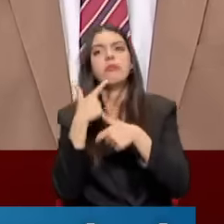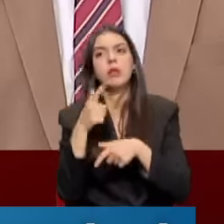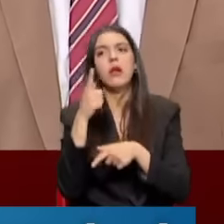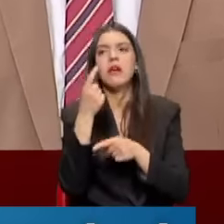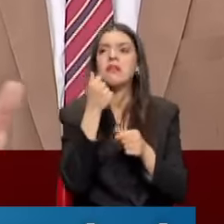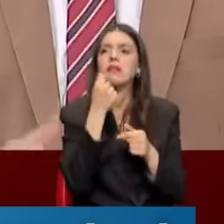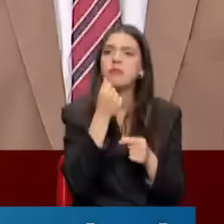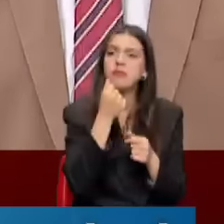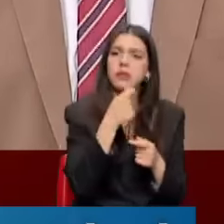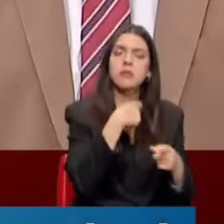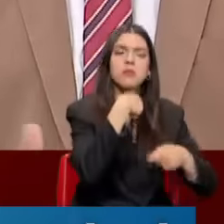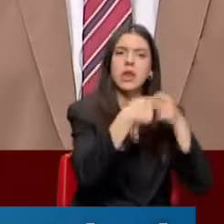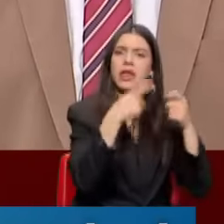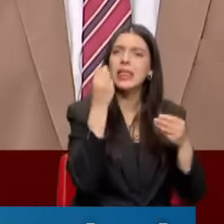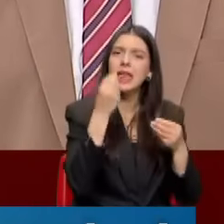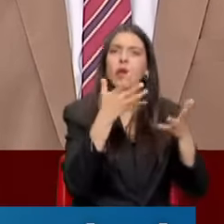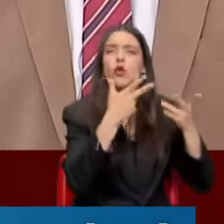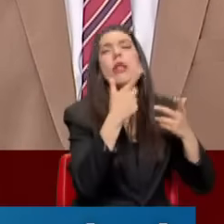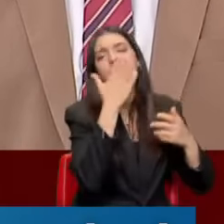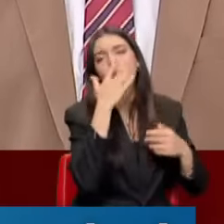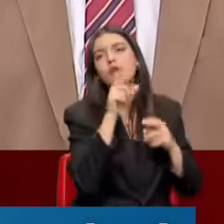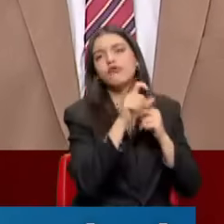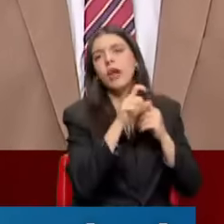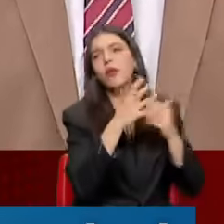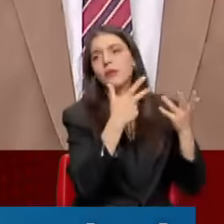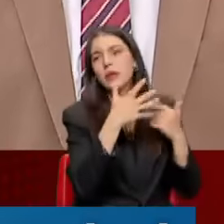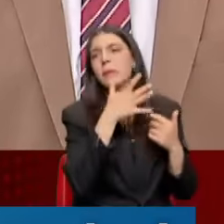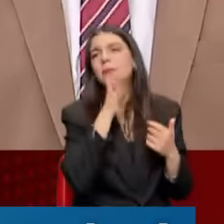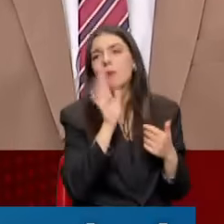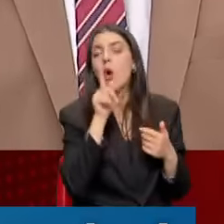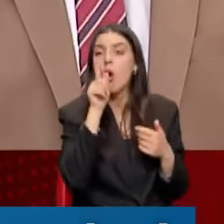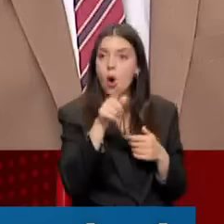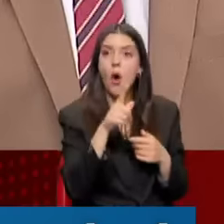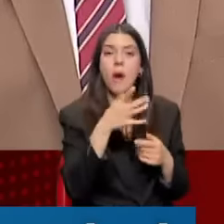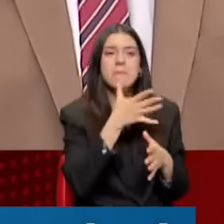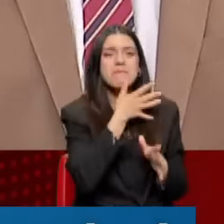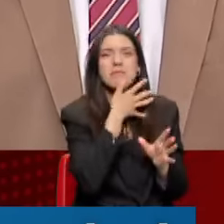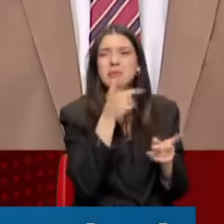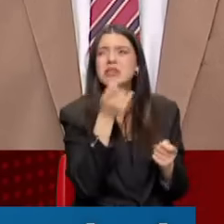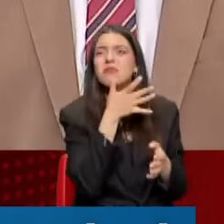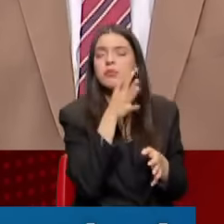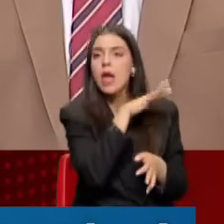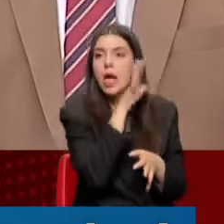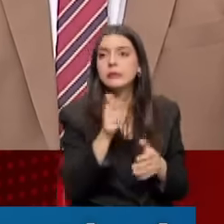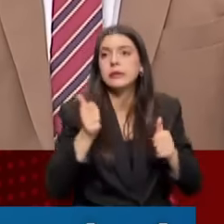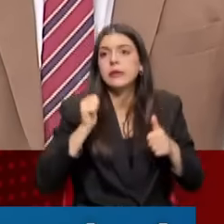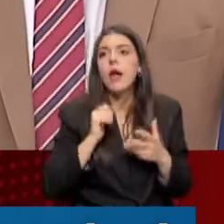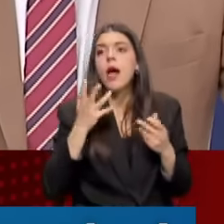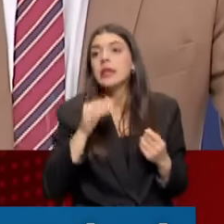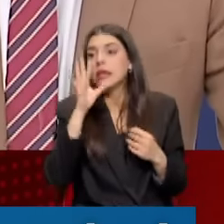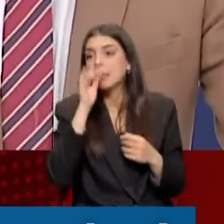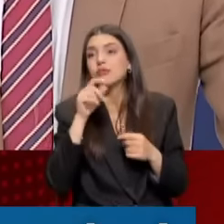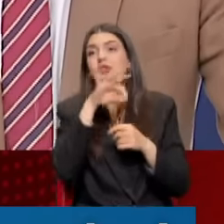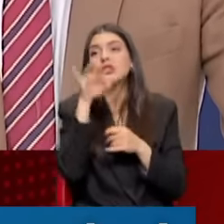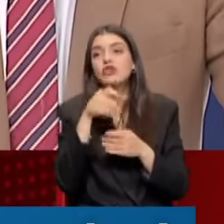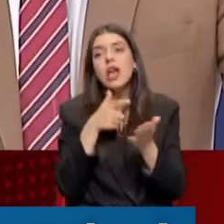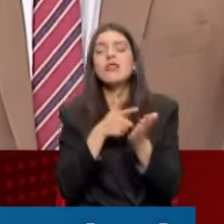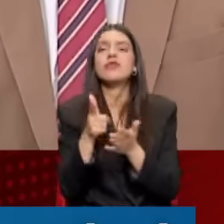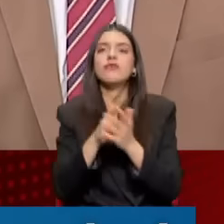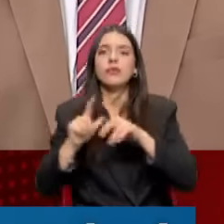finansman maliyeti iyi yönetilemiyor Yani aslında hikaye o Ama o beceriksizliğin şeyi Eee yükü çay üreticisine yıkılıyor çay